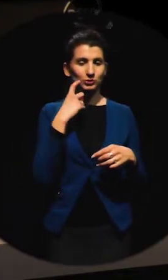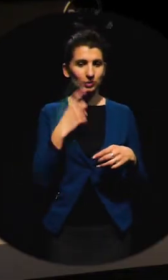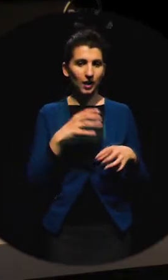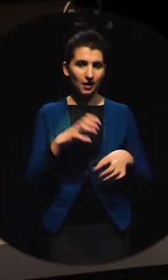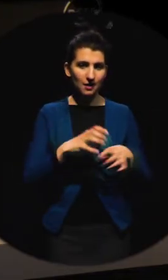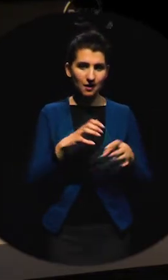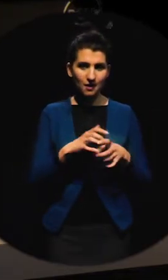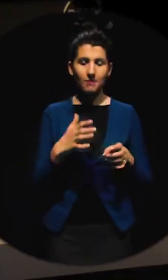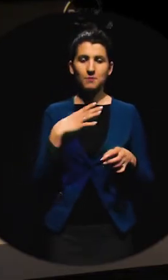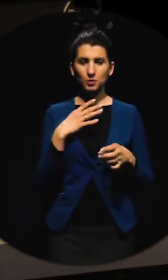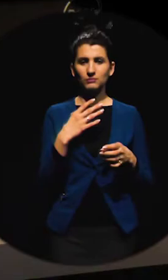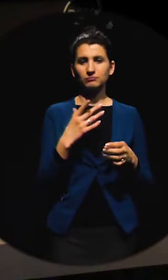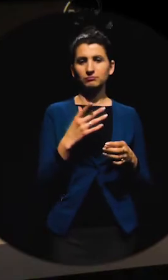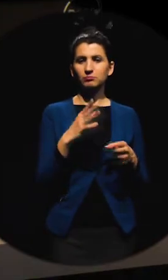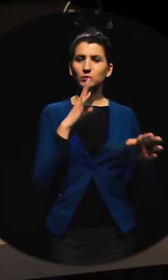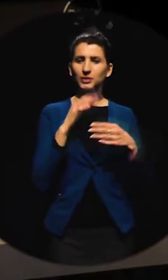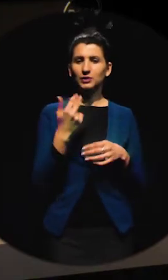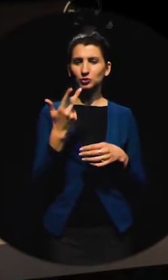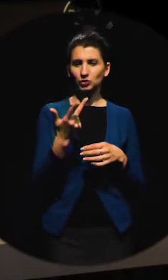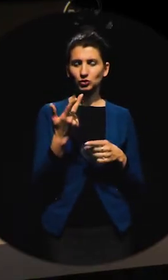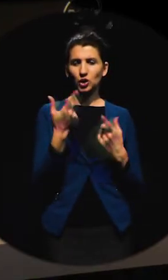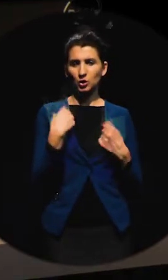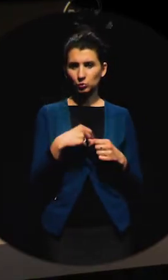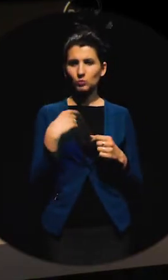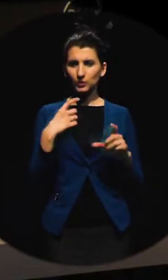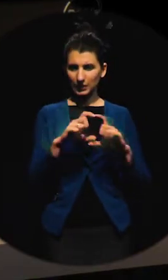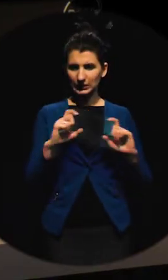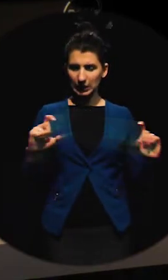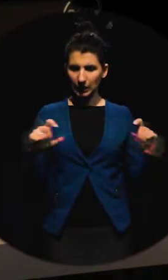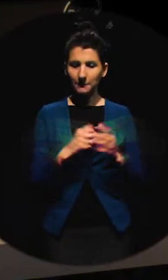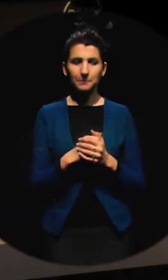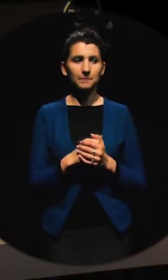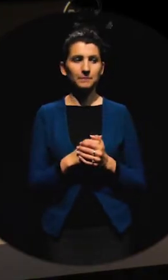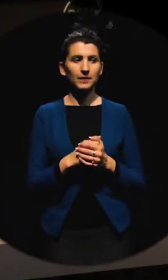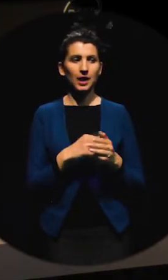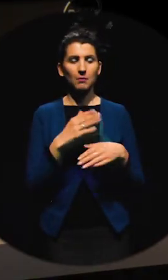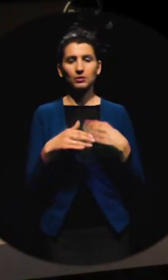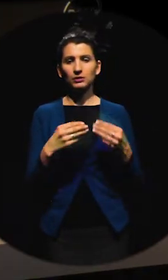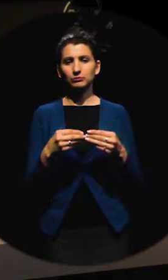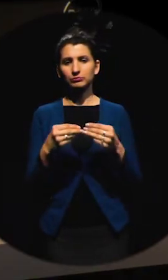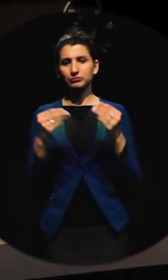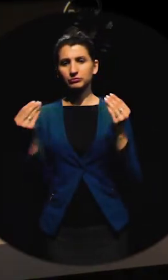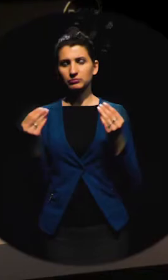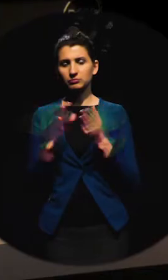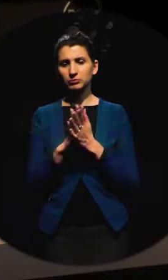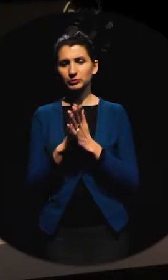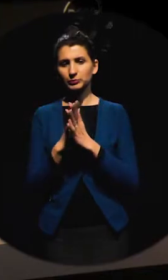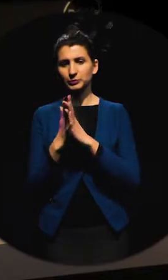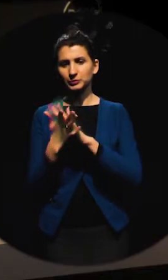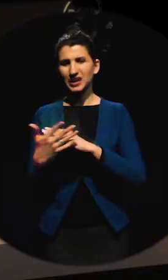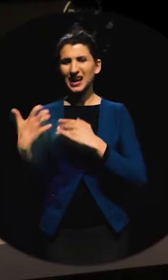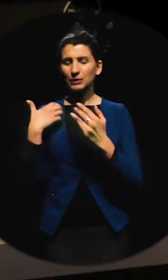czysto komicznej, burleskowej, prawda, ta trójka osób na scenie, poprzez to, że aktorzy